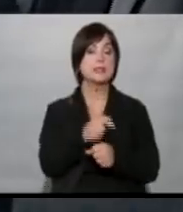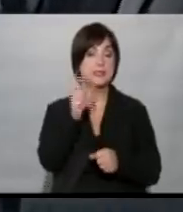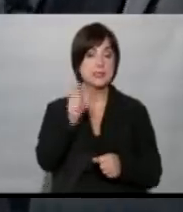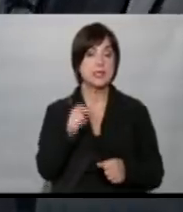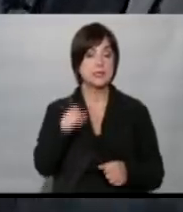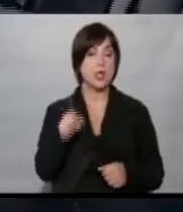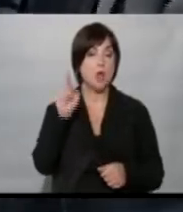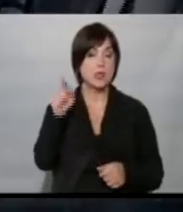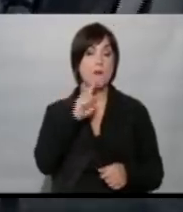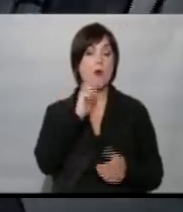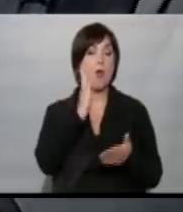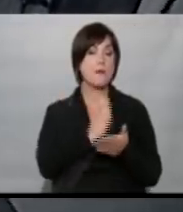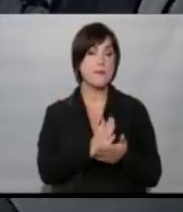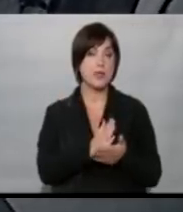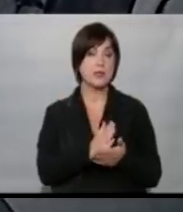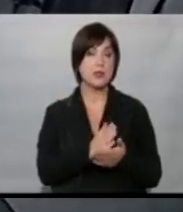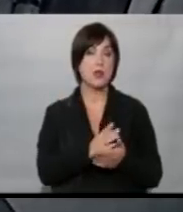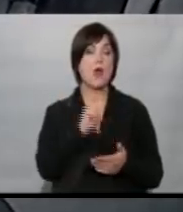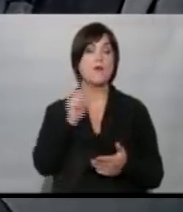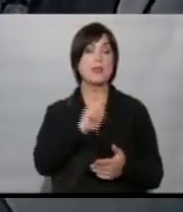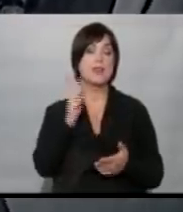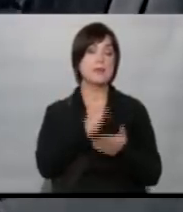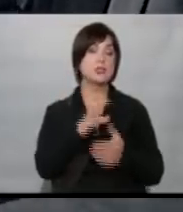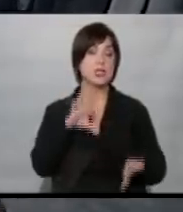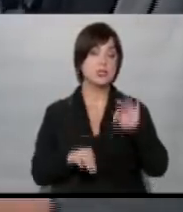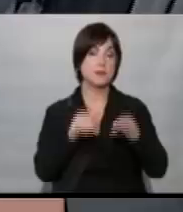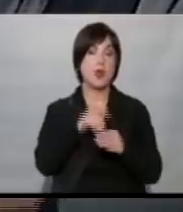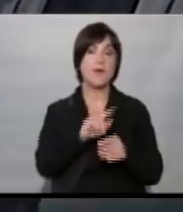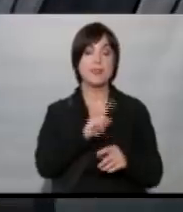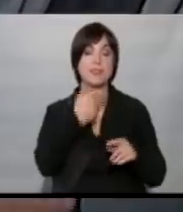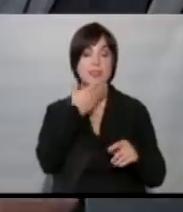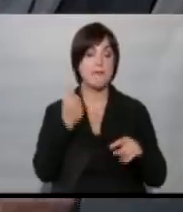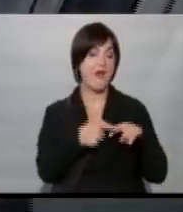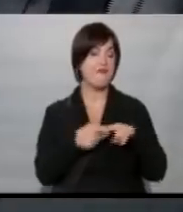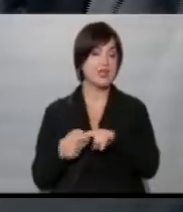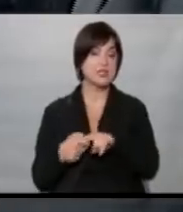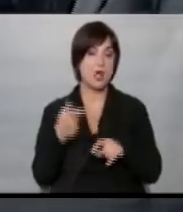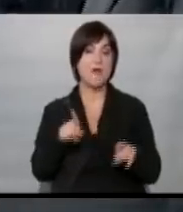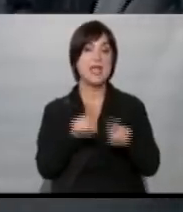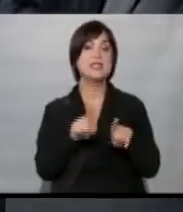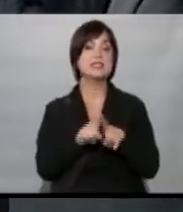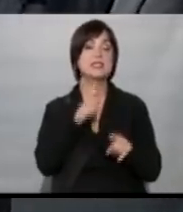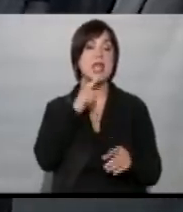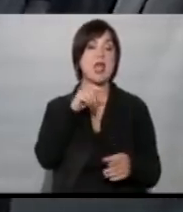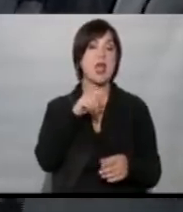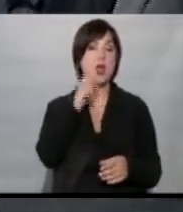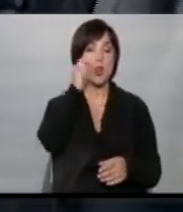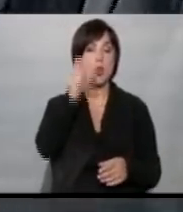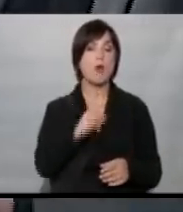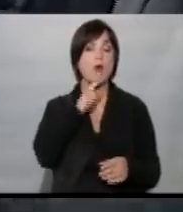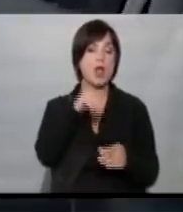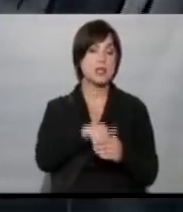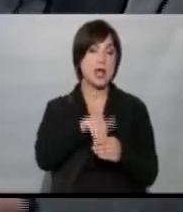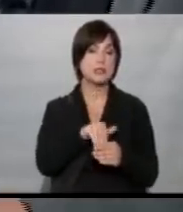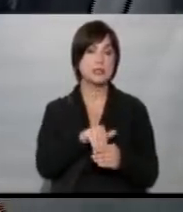таму, кои беа... Ова не беа избори, ова беше референдум. Па, нема врска, дали, видете, тие се истите гласачи се. Значи,